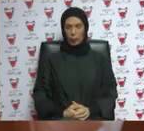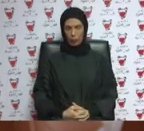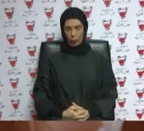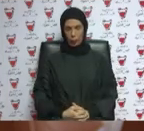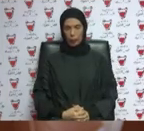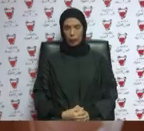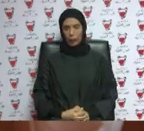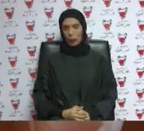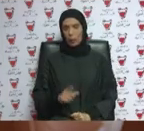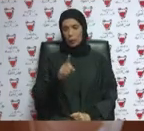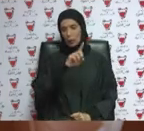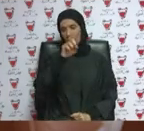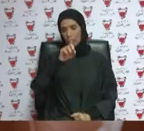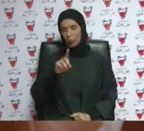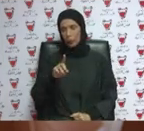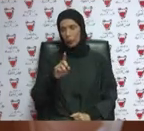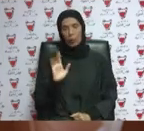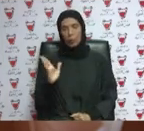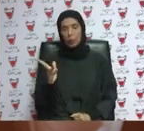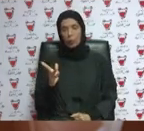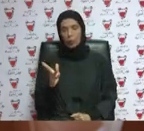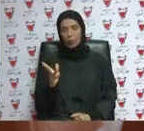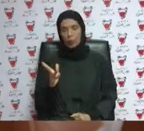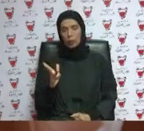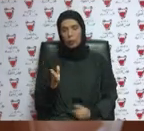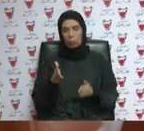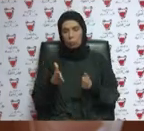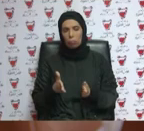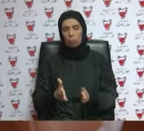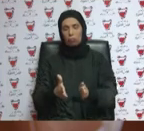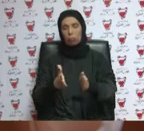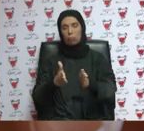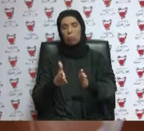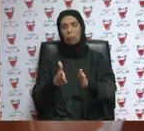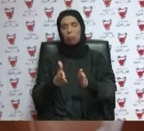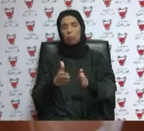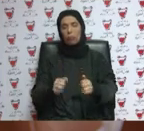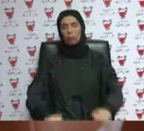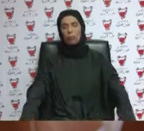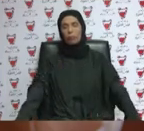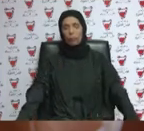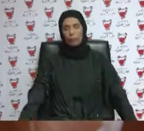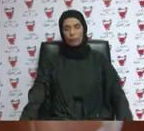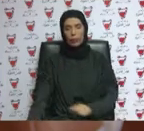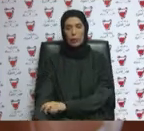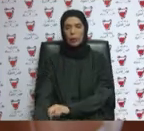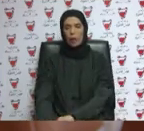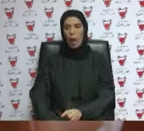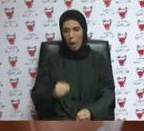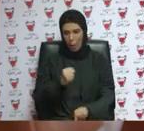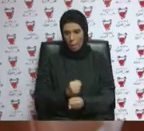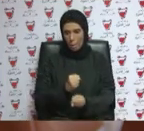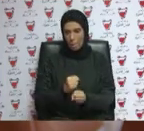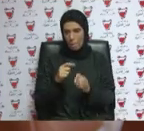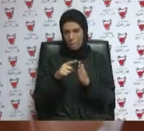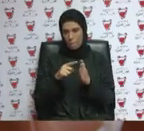يريد السؤال الذي يتبادر إلى الذهن هو ما هي الآلية التي سوف يتم فيها تفعيل هذا